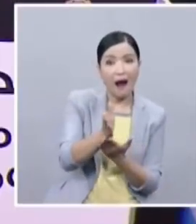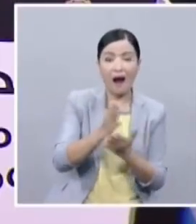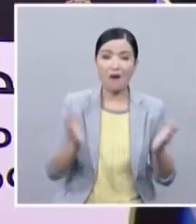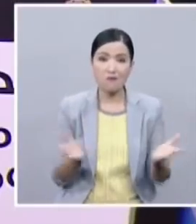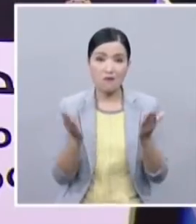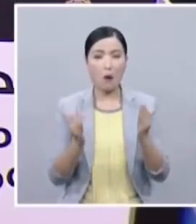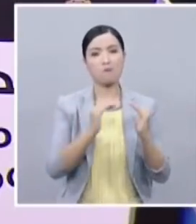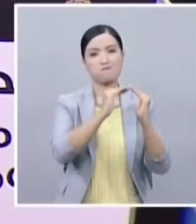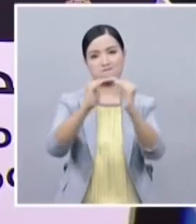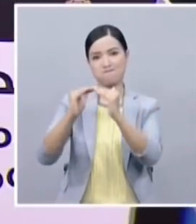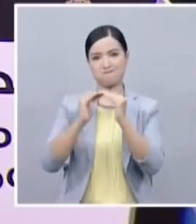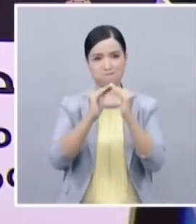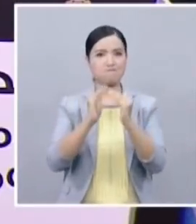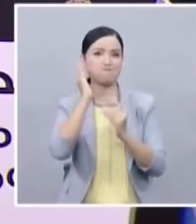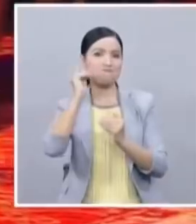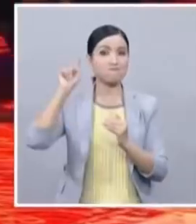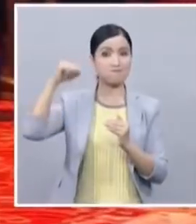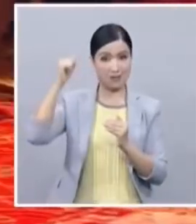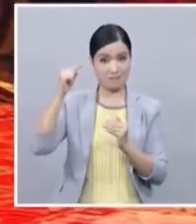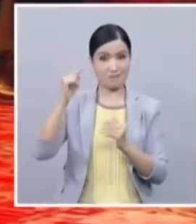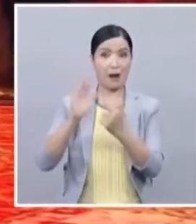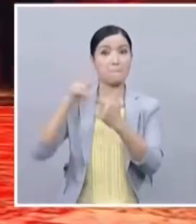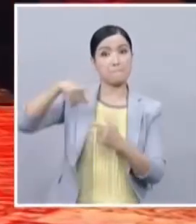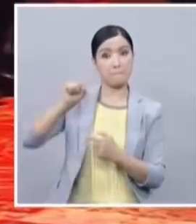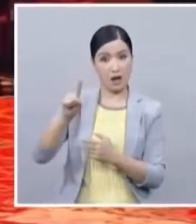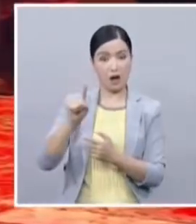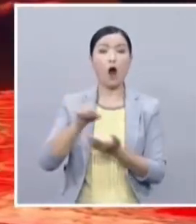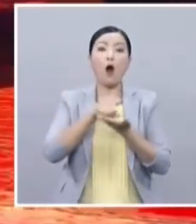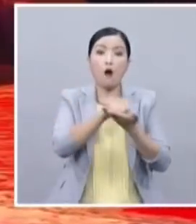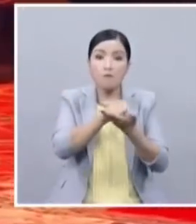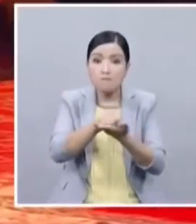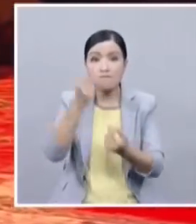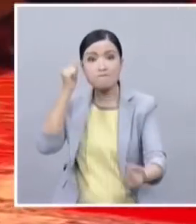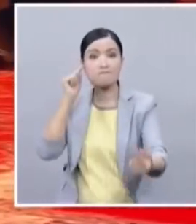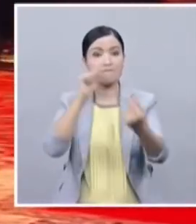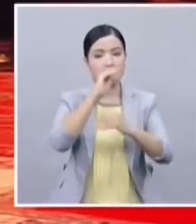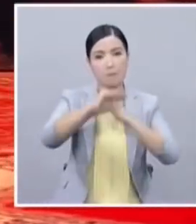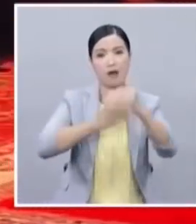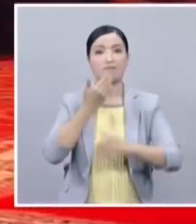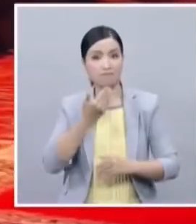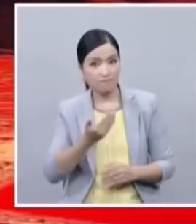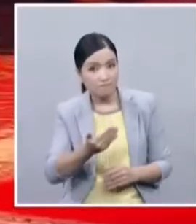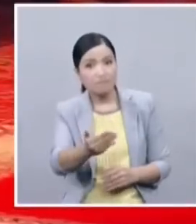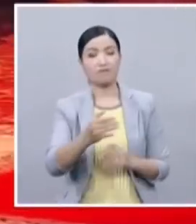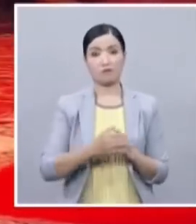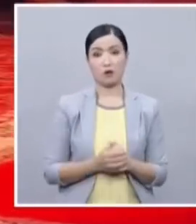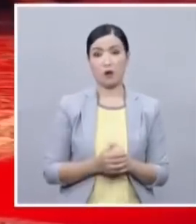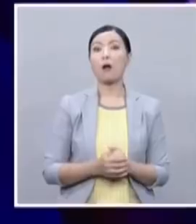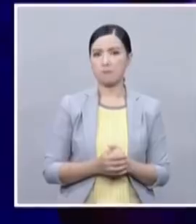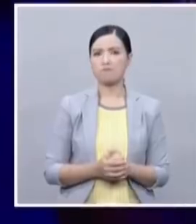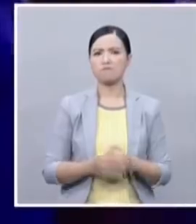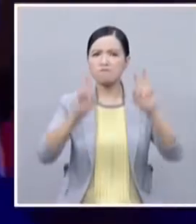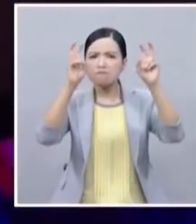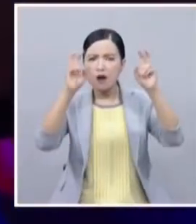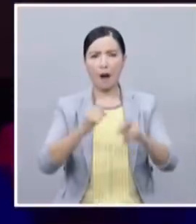การส่งเสริมความเสมอภาคทางเพศในการให้บริการสาธารณะเพื่อบรรลุเป้าหมายการพัฒนาที่ยั่งยืนจากผลงานเรื่องการป้อง